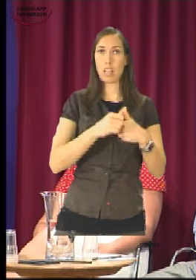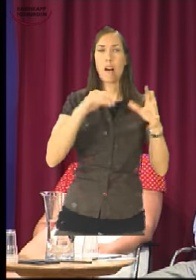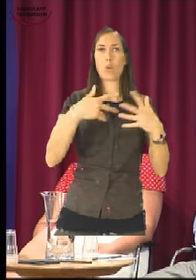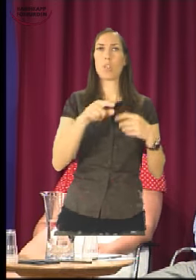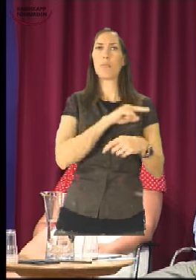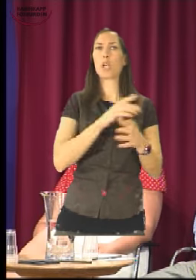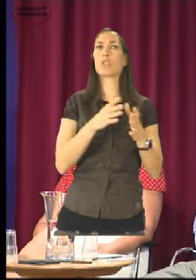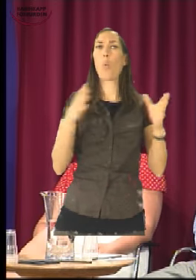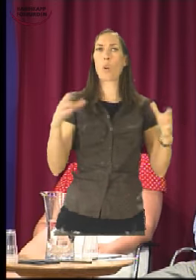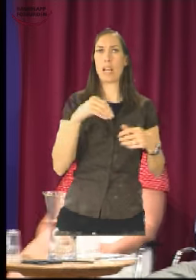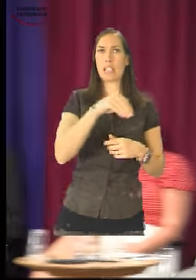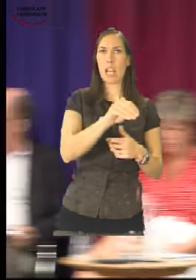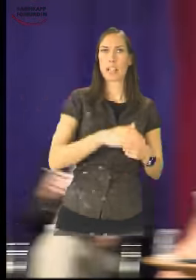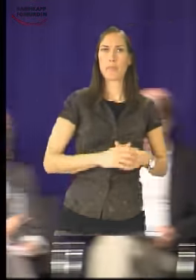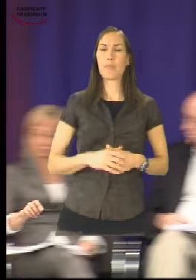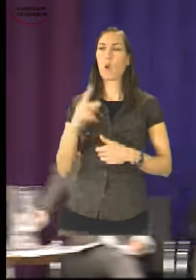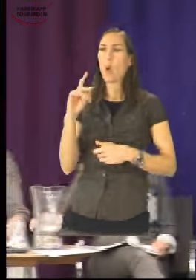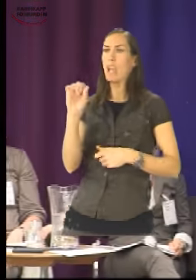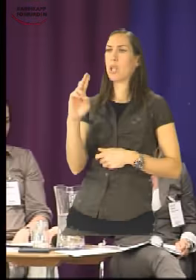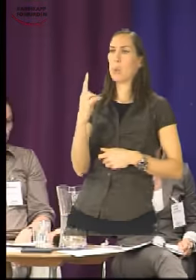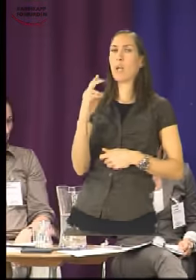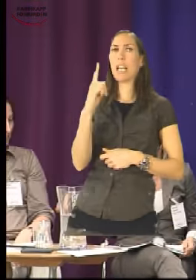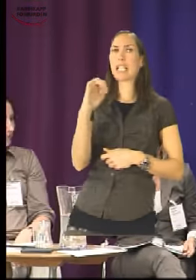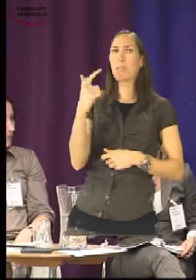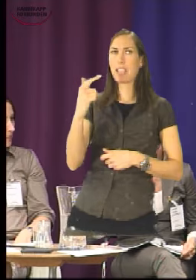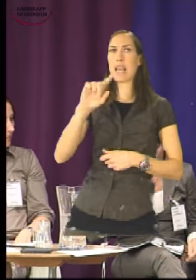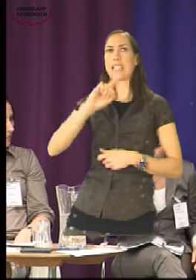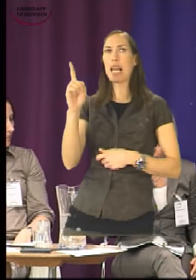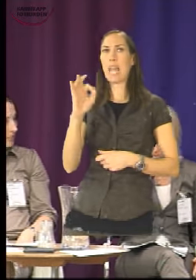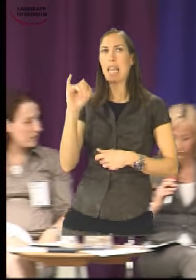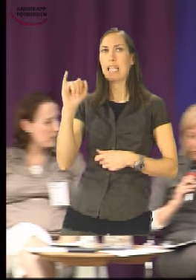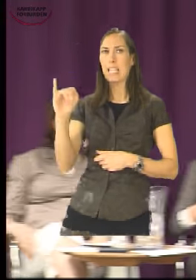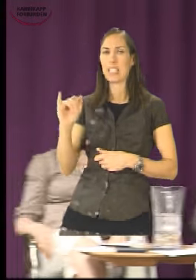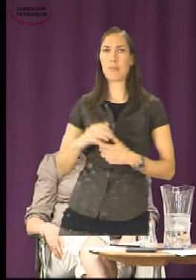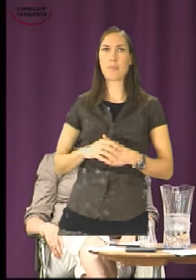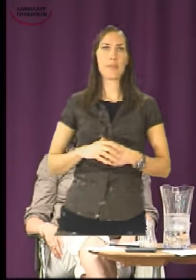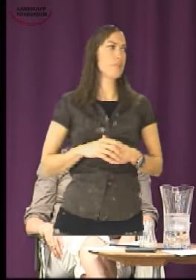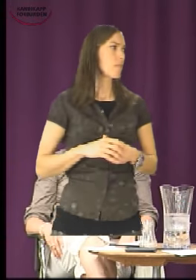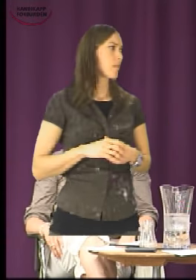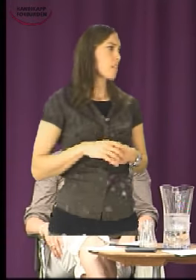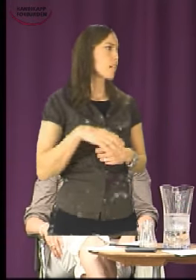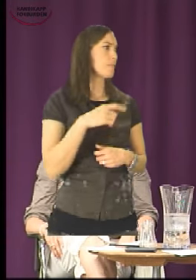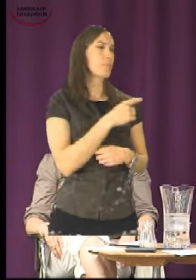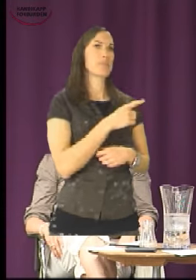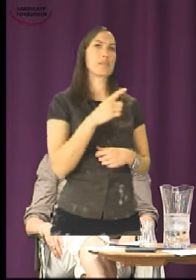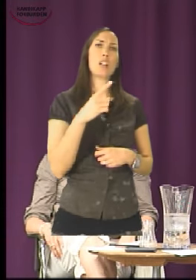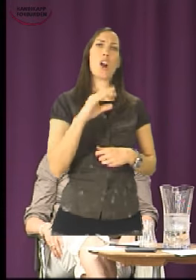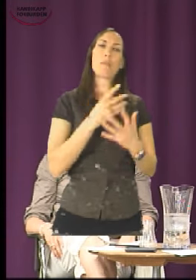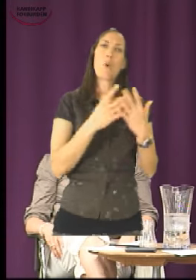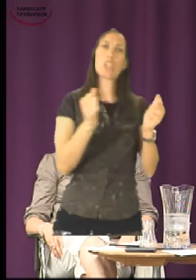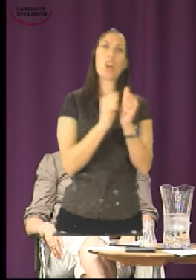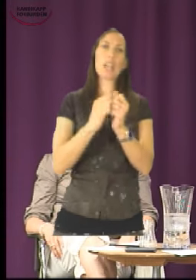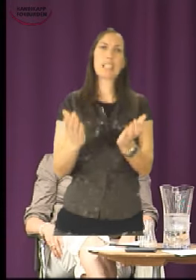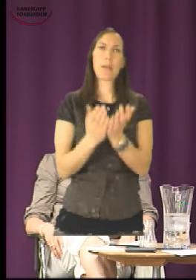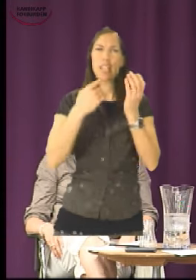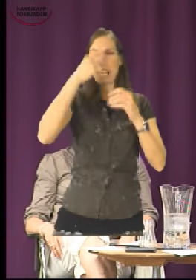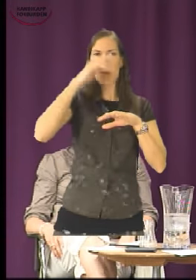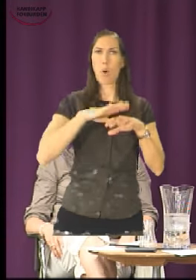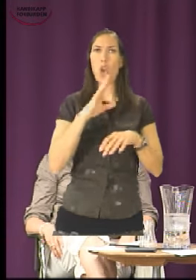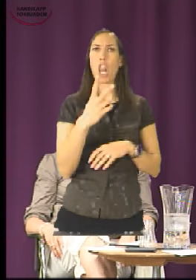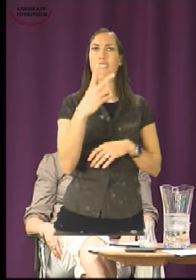insats. Lisbeth och sen Heidi. Ja, det är många olika frågor i luften. Jag tänkte först det som Ylva tar upp kring